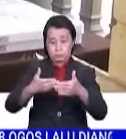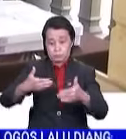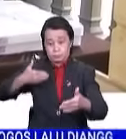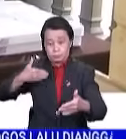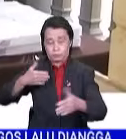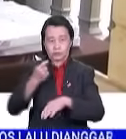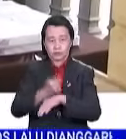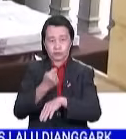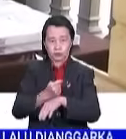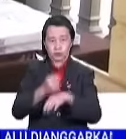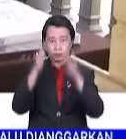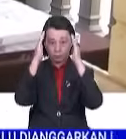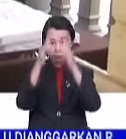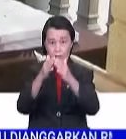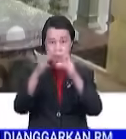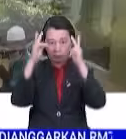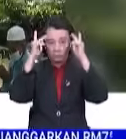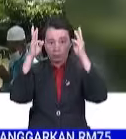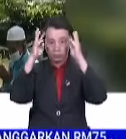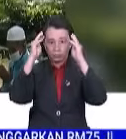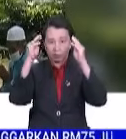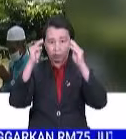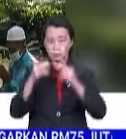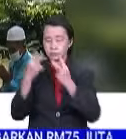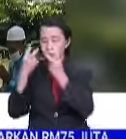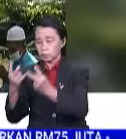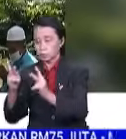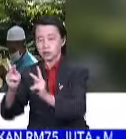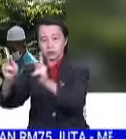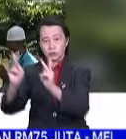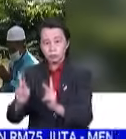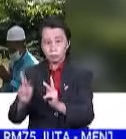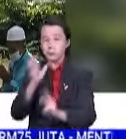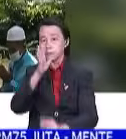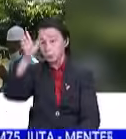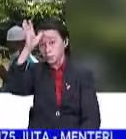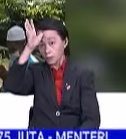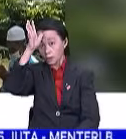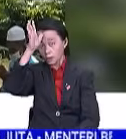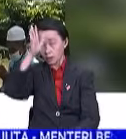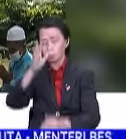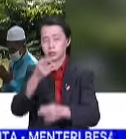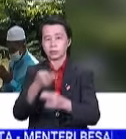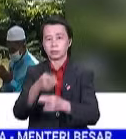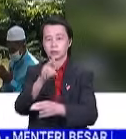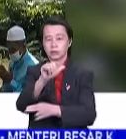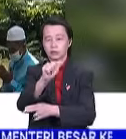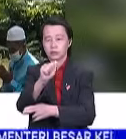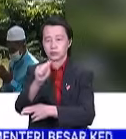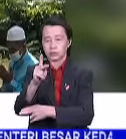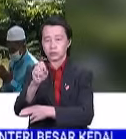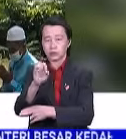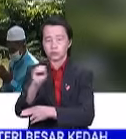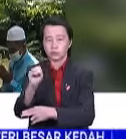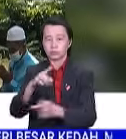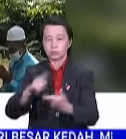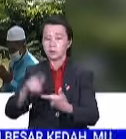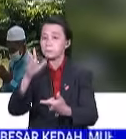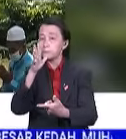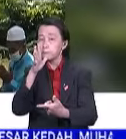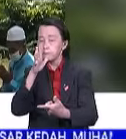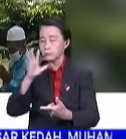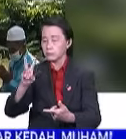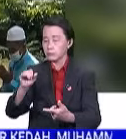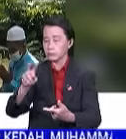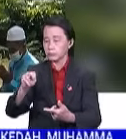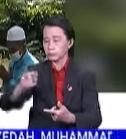memulihkan tugas di pohon Perdana Menteri berkesempatan menjarahi kubur ibu bapaknya yaitu Allah yarham Yakub Brahmana dan oleh irchamah